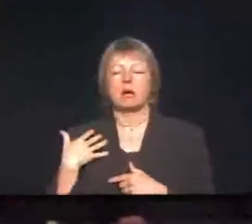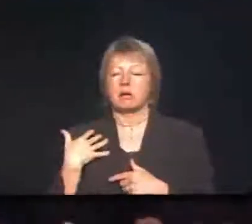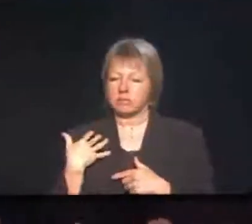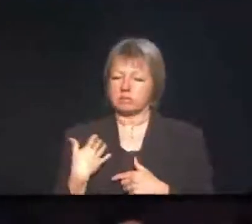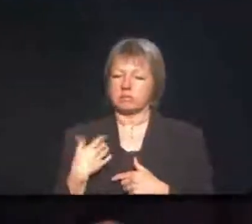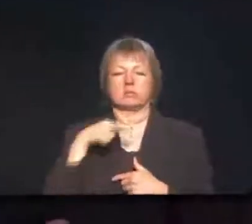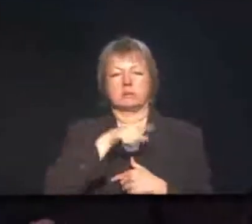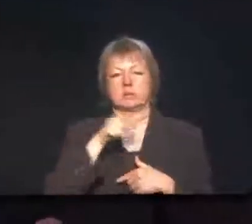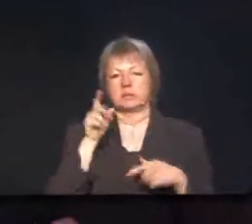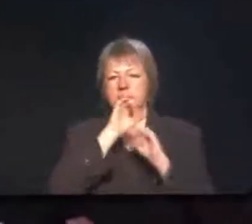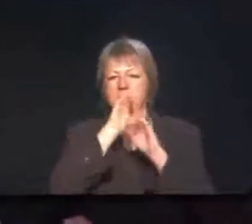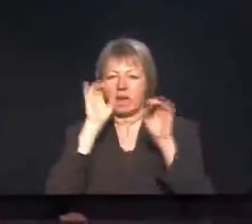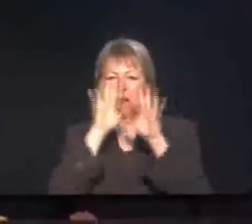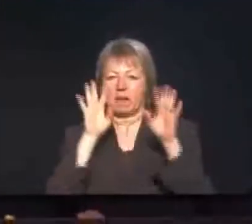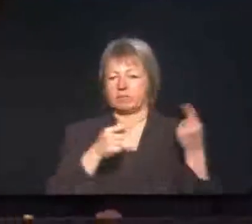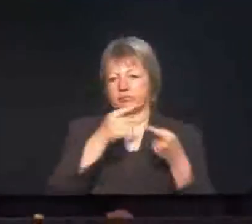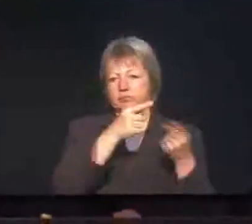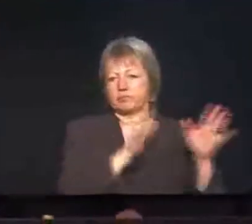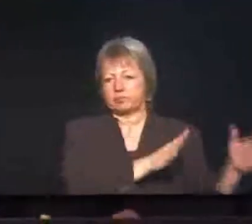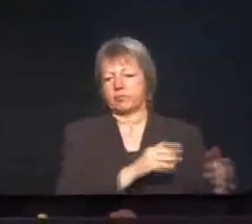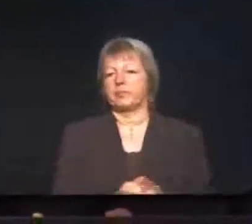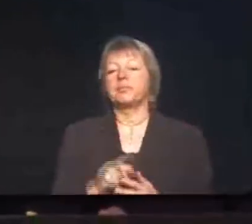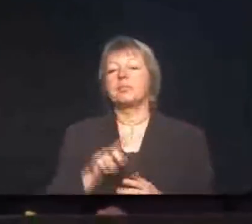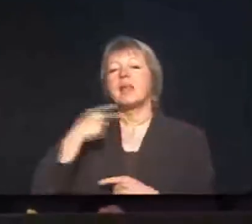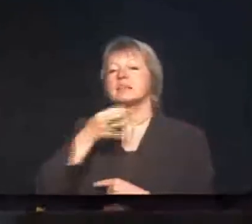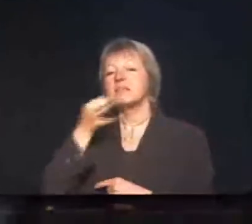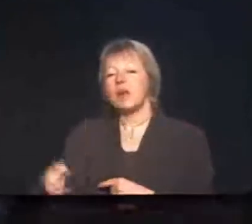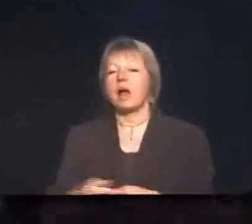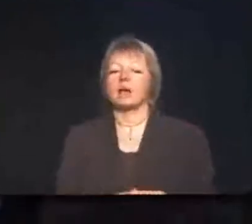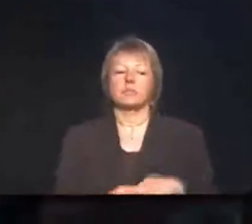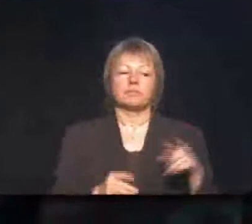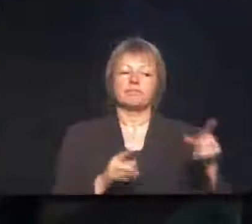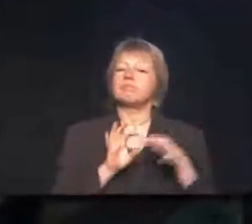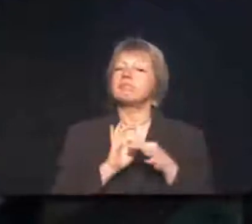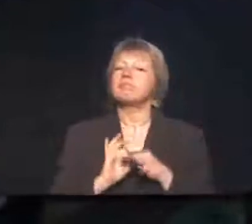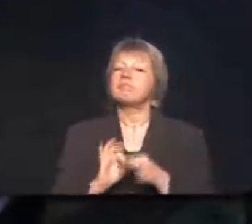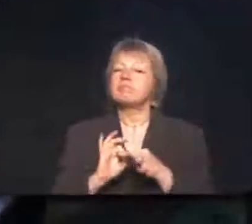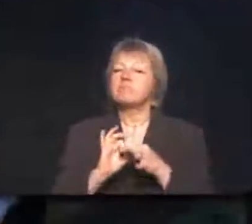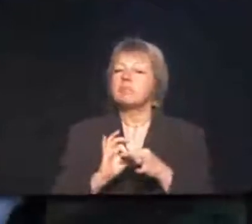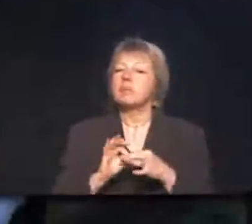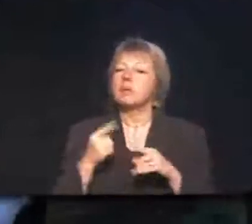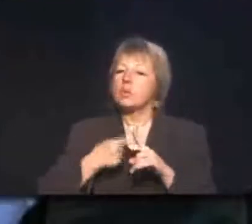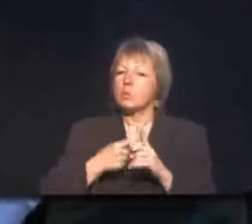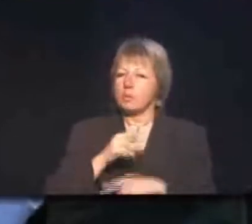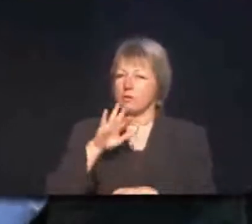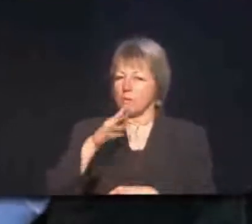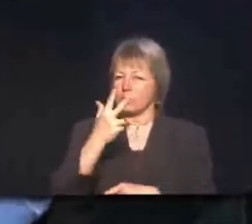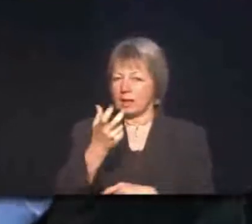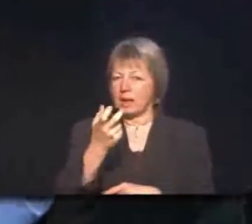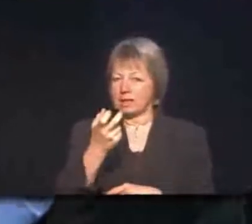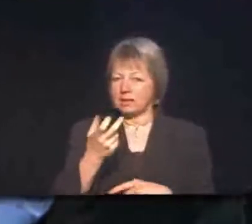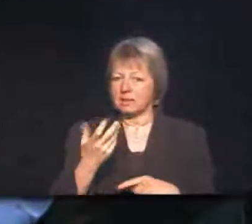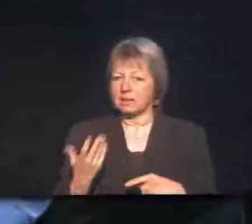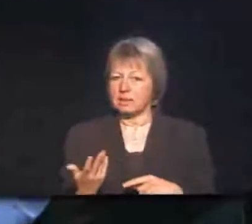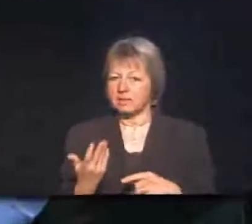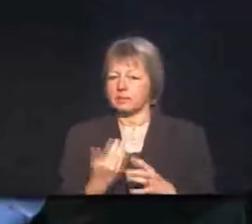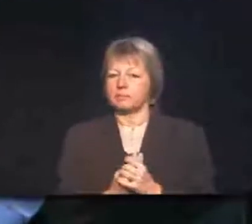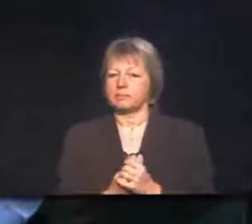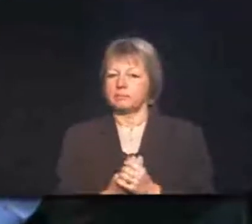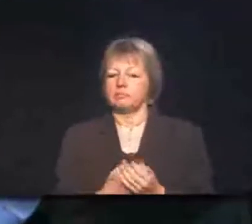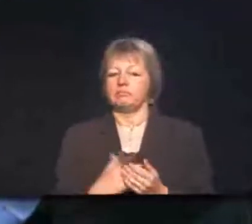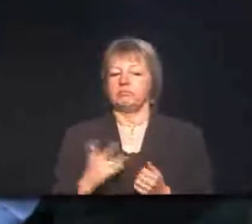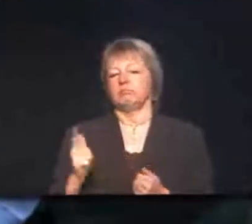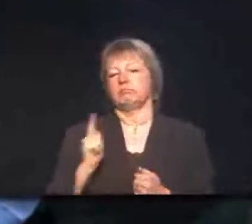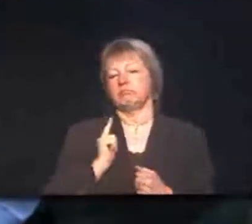nächste Frage bitte ja zur Nummer 35 das die Nummer 35 kommt erst dann zum Einsatz wird